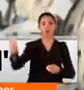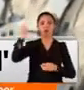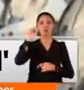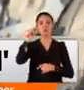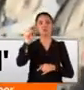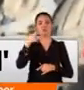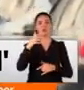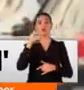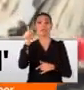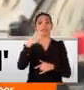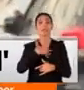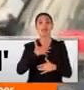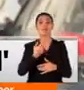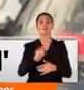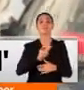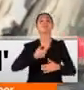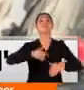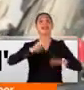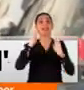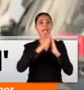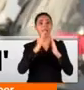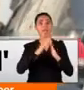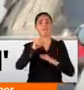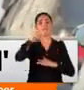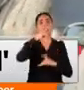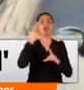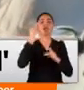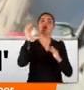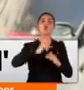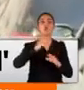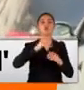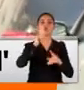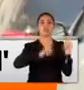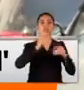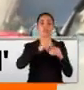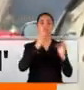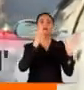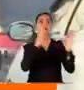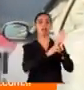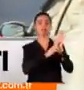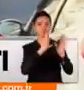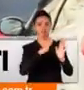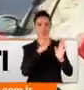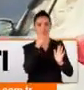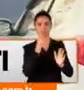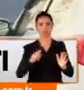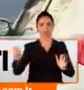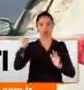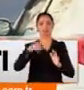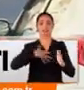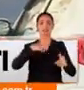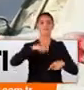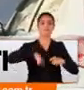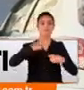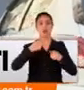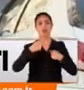yöntemiyle kendilerine ait olmayan evleri ortalamanın çok altındaki bir fiyatla internet ortamında ilana koyuyor. Dolandırıcılar çeşitli